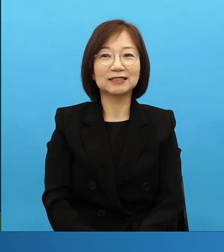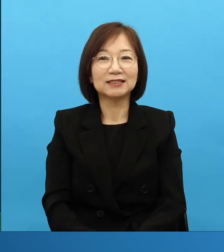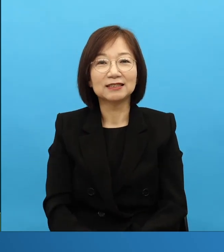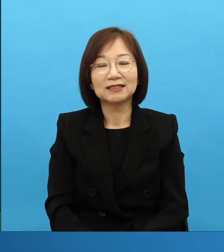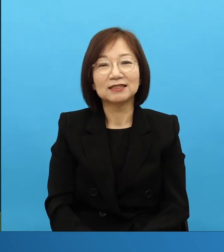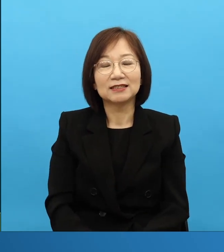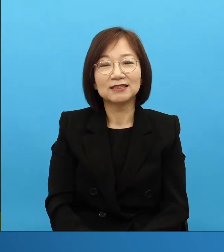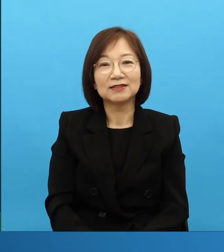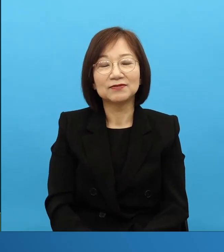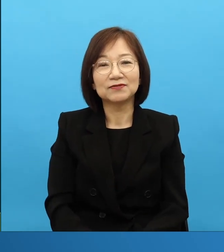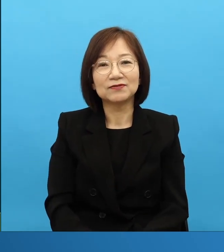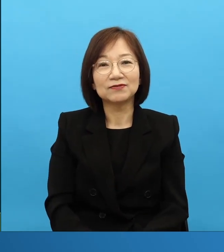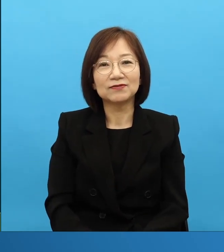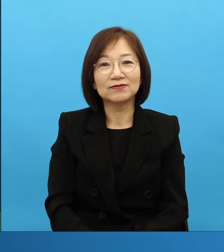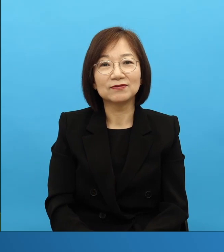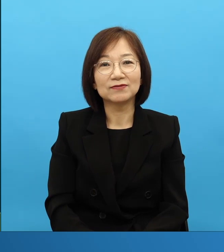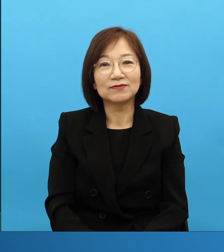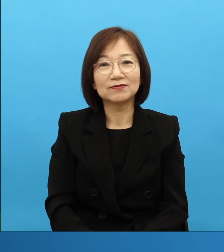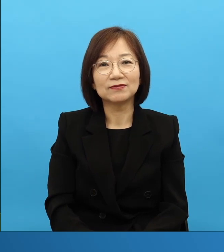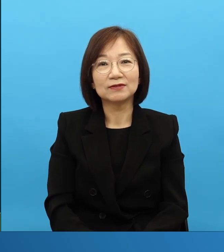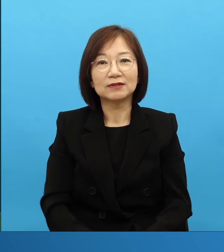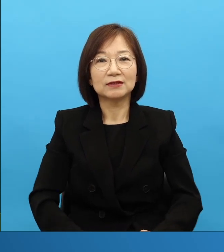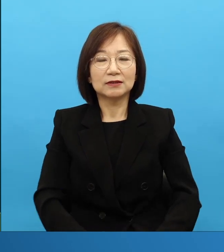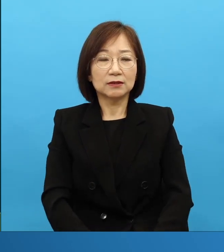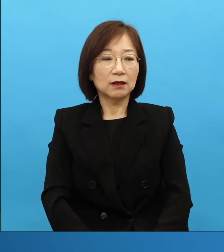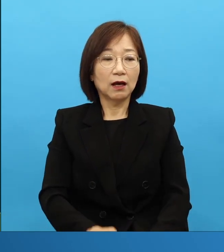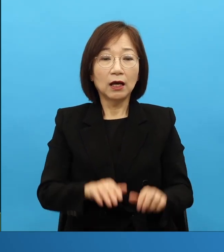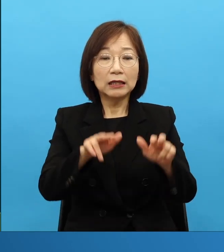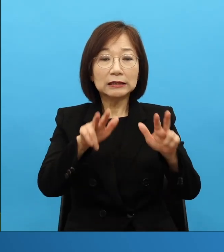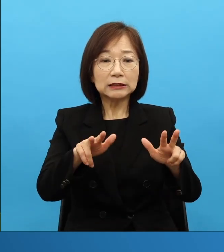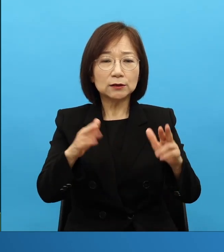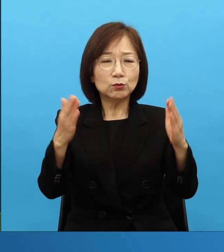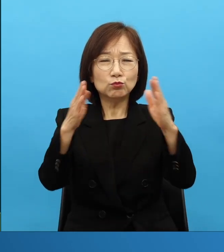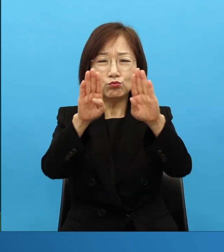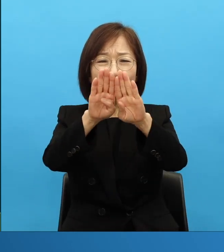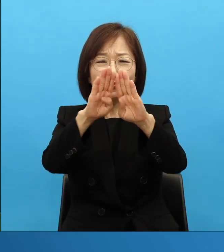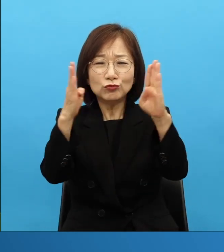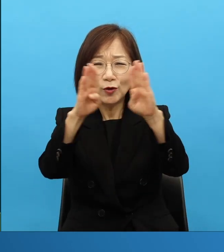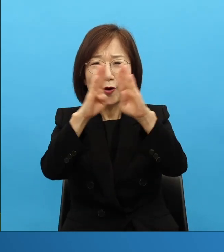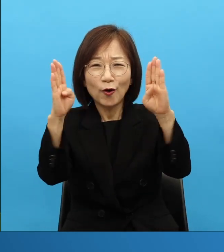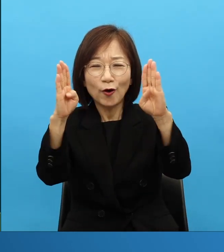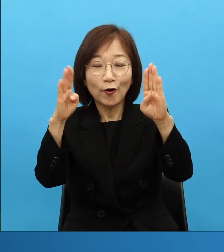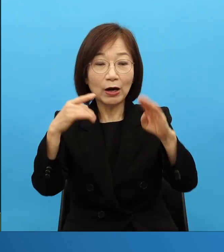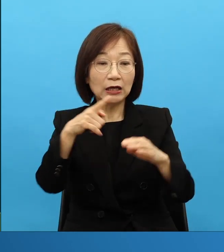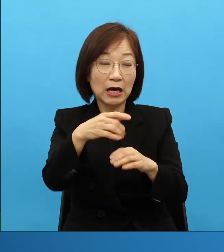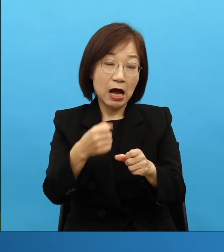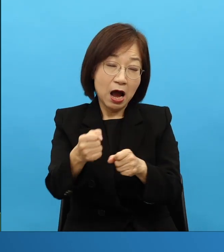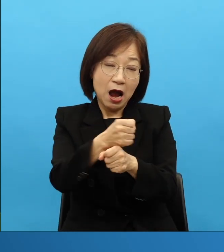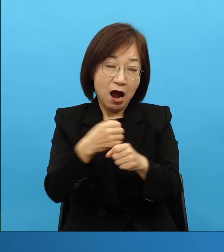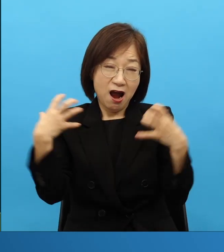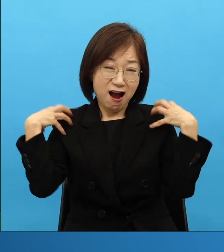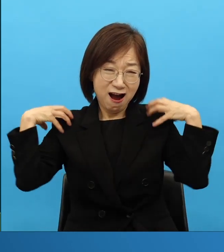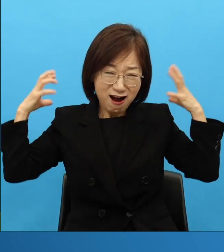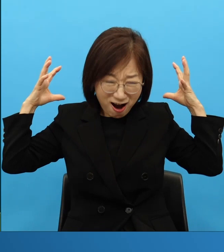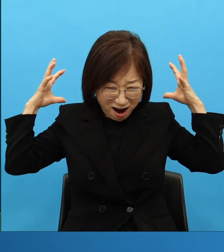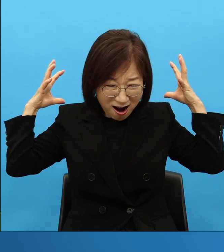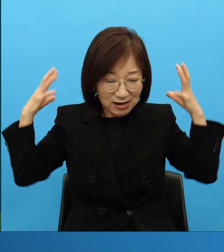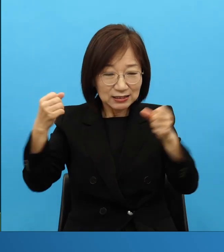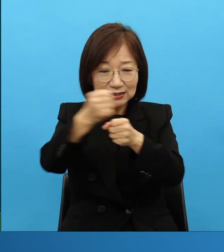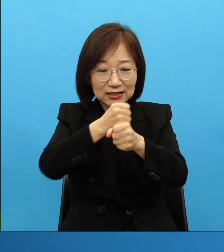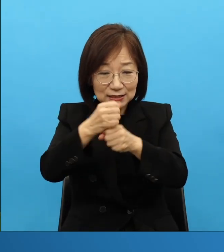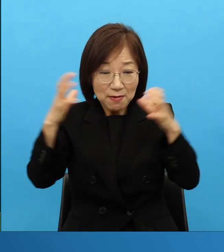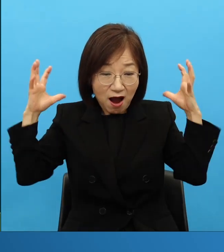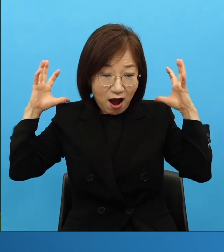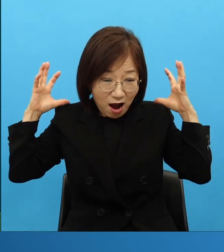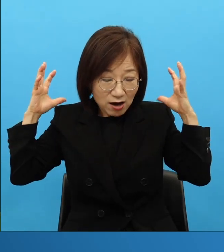문보다 자네가 지고 있는 짐이 더 커서 못 들어와. And he told him, the gate is smaller than the bag you